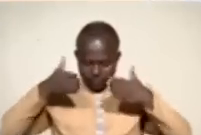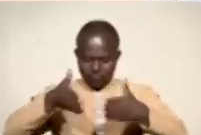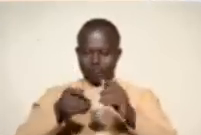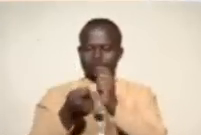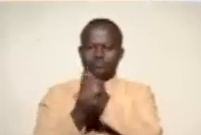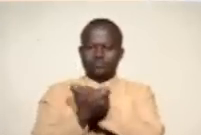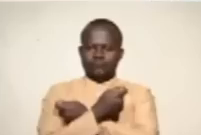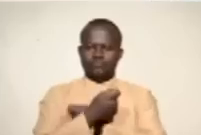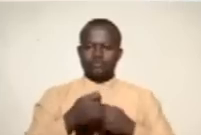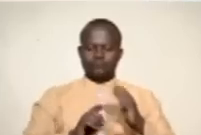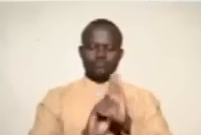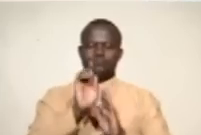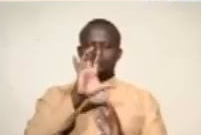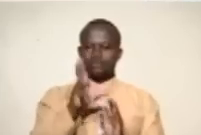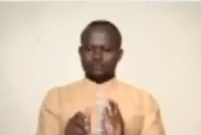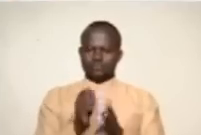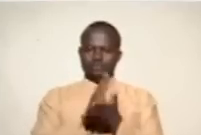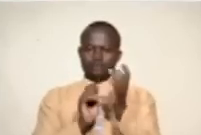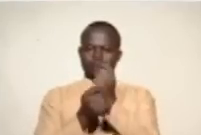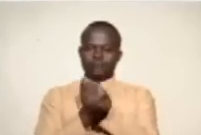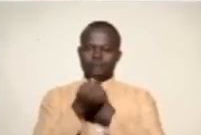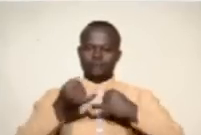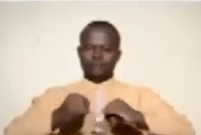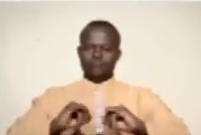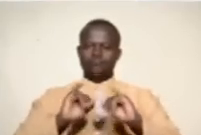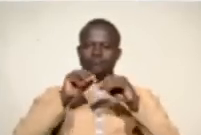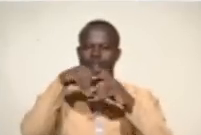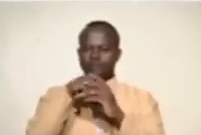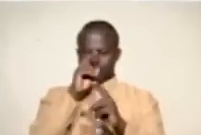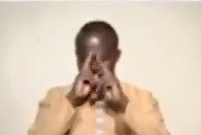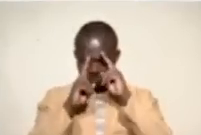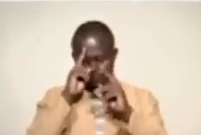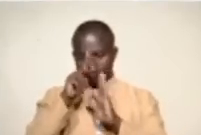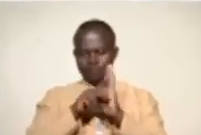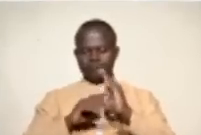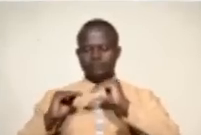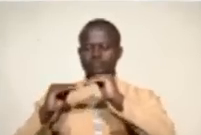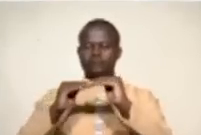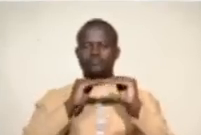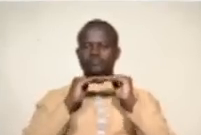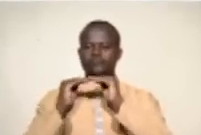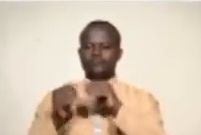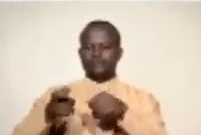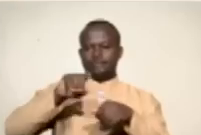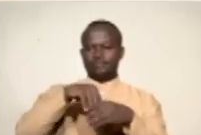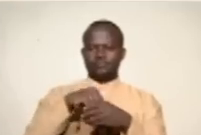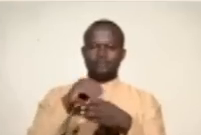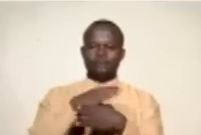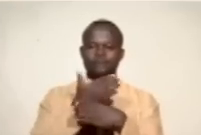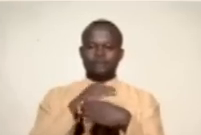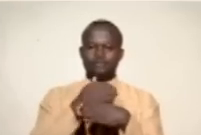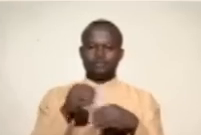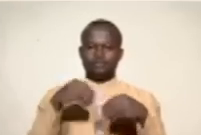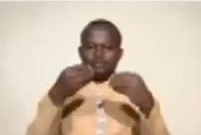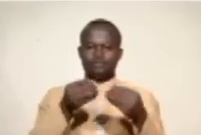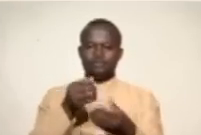mavugurura aganisha ku iterambere rya Afurika amwe mu mavugurura ashyizwe mu bikorwa harimo iyubahirizwa ry'ihame ry'uburinganire kongera umugabane ibihugu bitanga mu ngengo y'imari